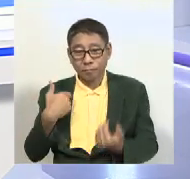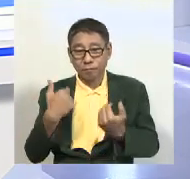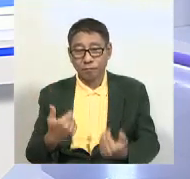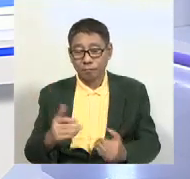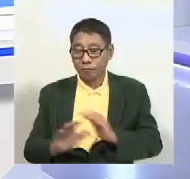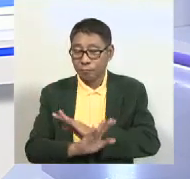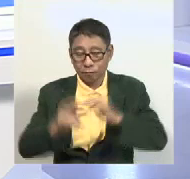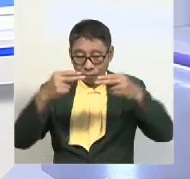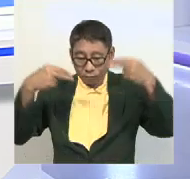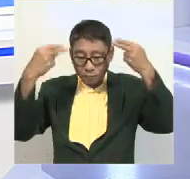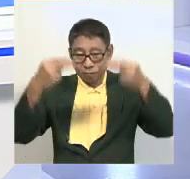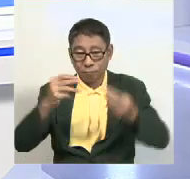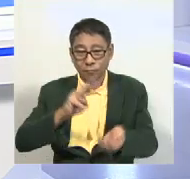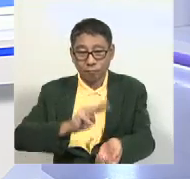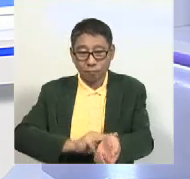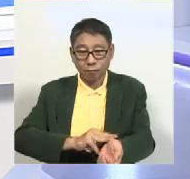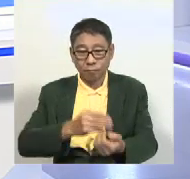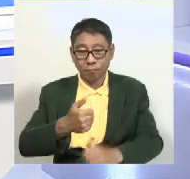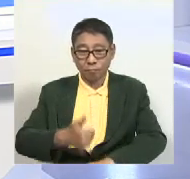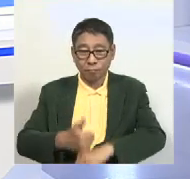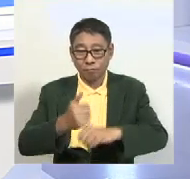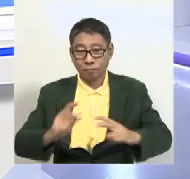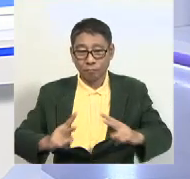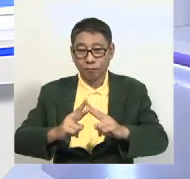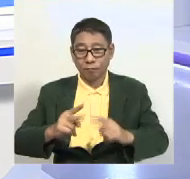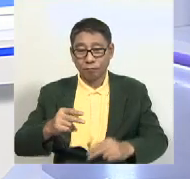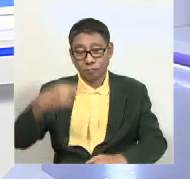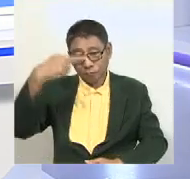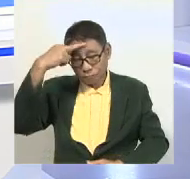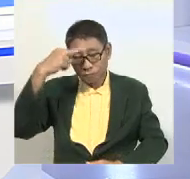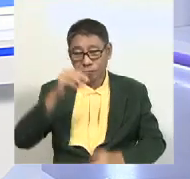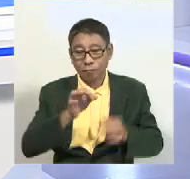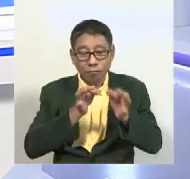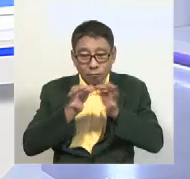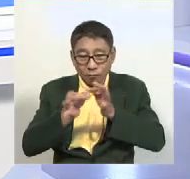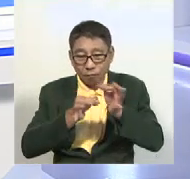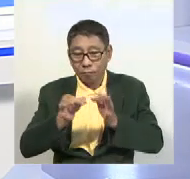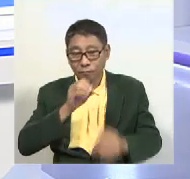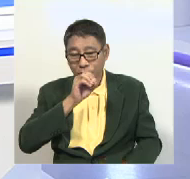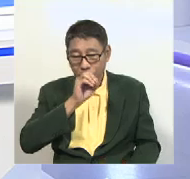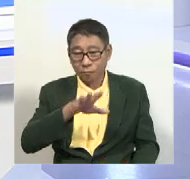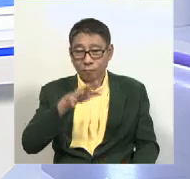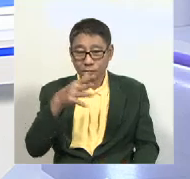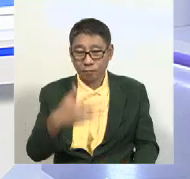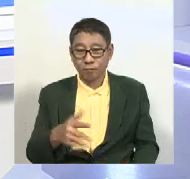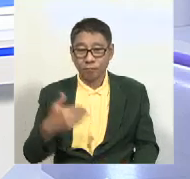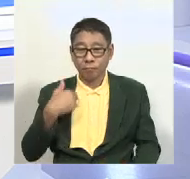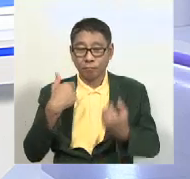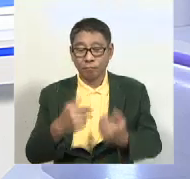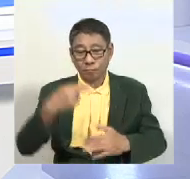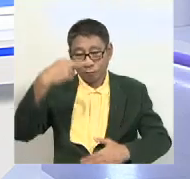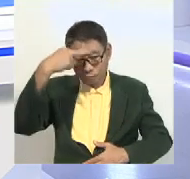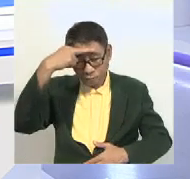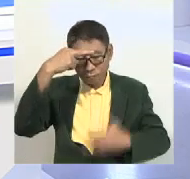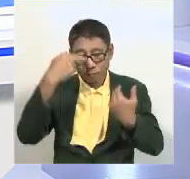จริงๆเนี่ยไม่ต้องกังวลเลยเพราะว่าคุณหมอโดยเฉพาะอธิบดีกรมควบคุมโรคเนี่ยนะท่านให้คำชี้แจงแล้วก็ยืนยันชัดเจนว่าตั้งแต่มี